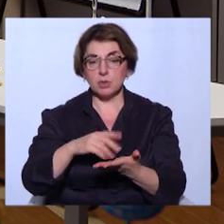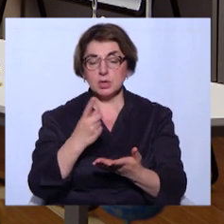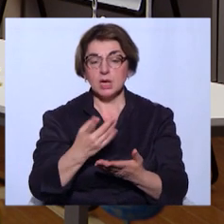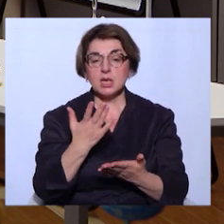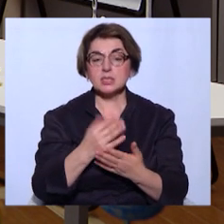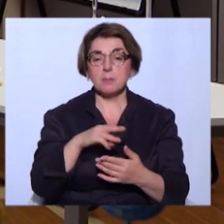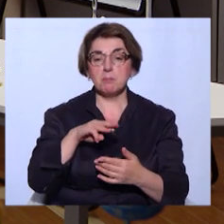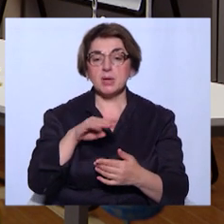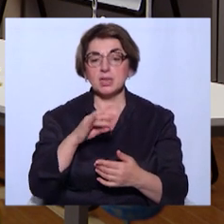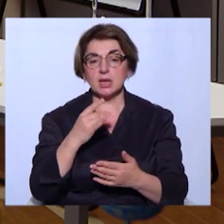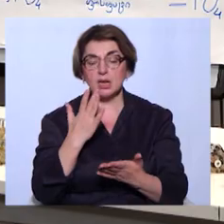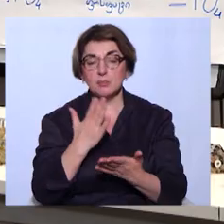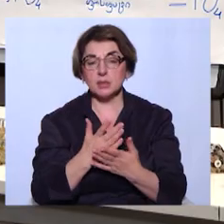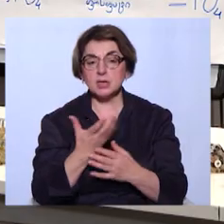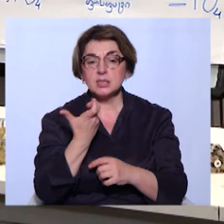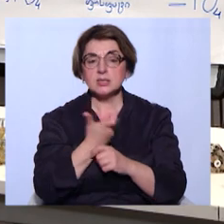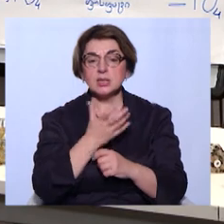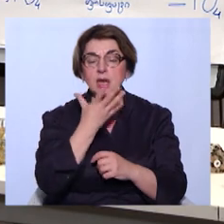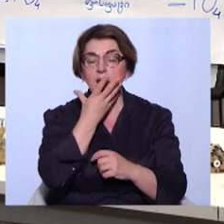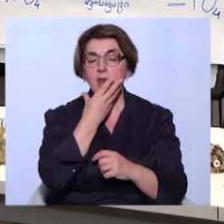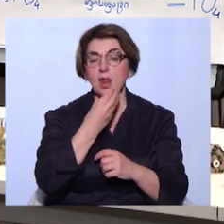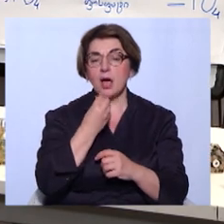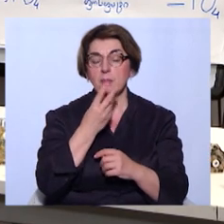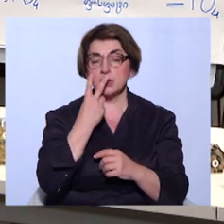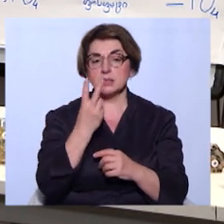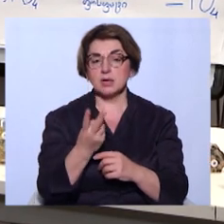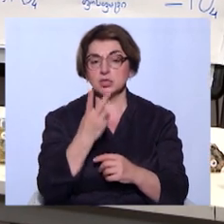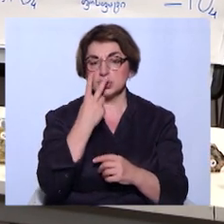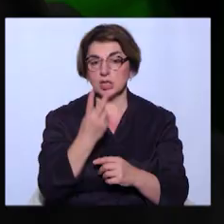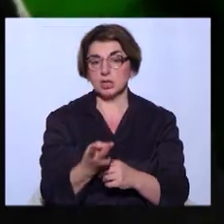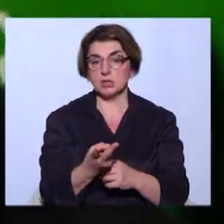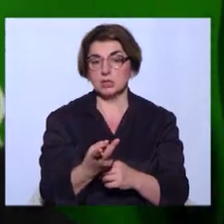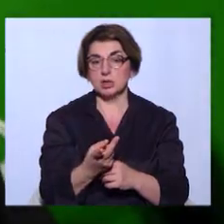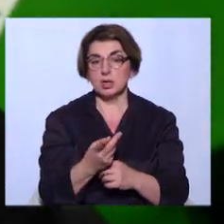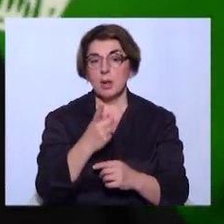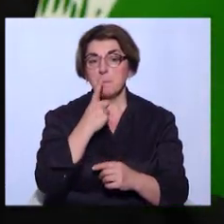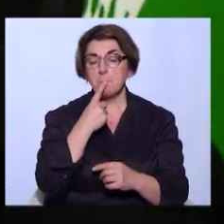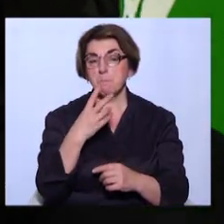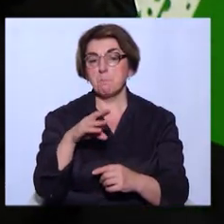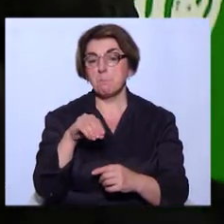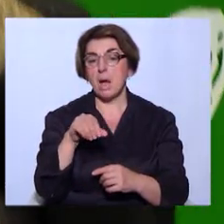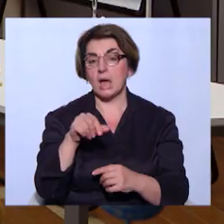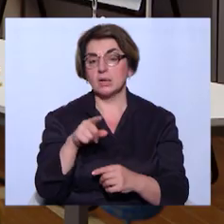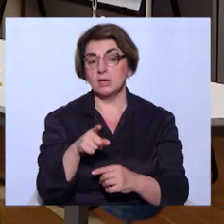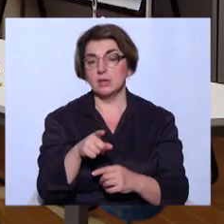მინერალები ულამაზესი სახით და შევხედოთ აი მარილი მაგალითად,